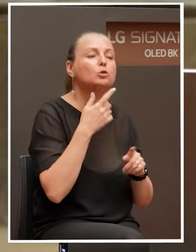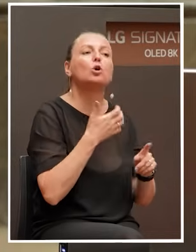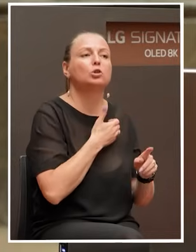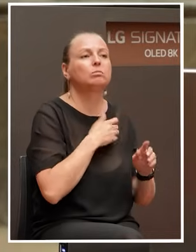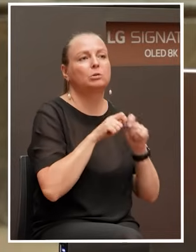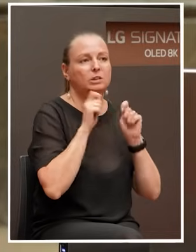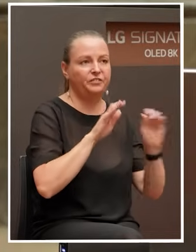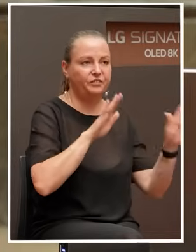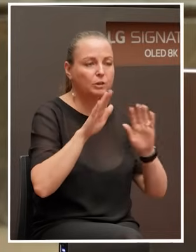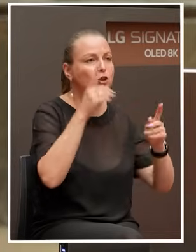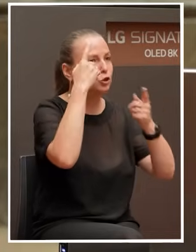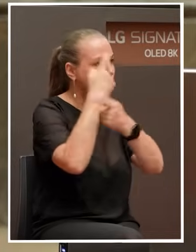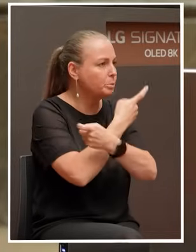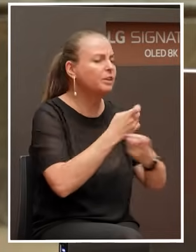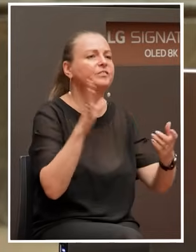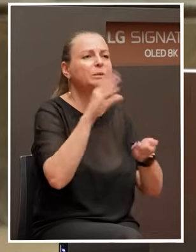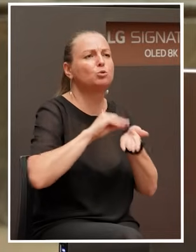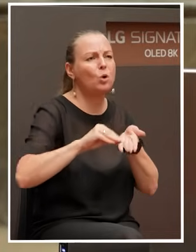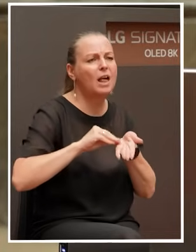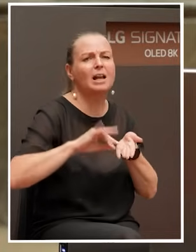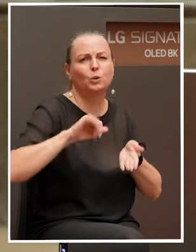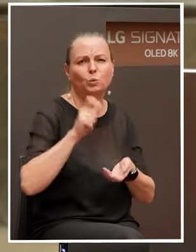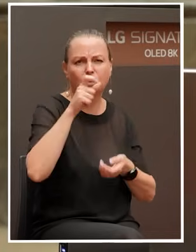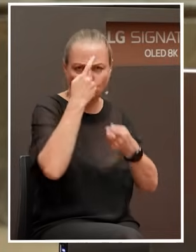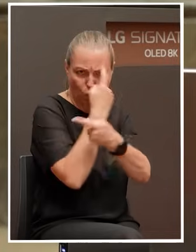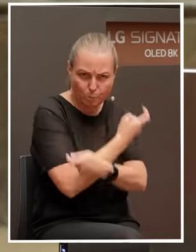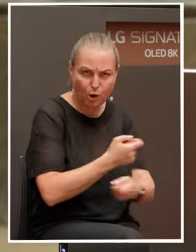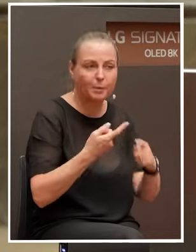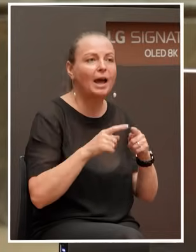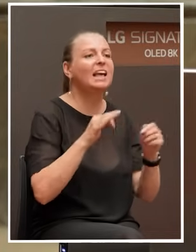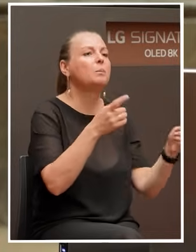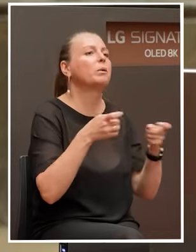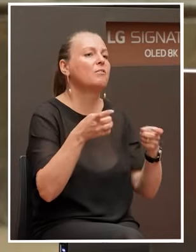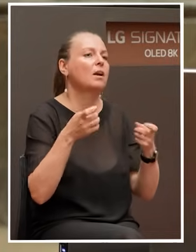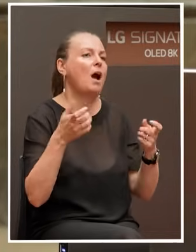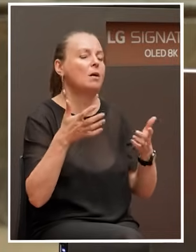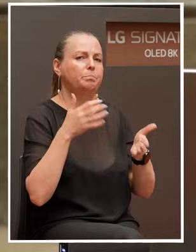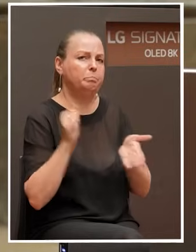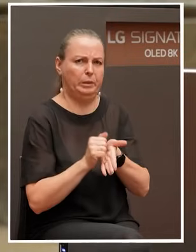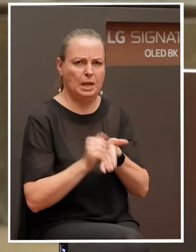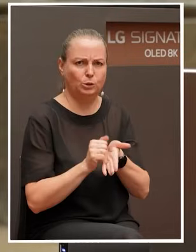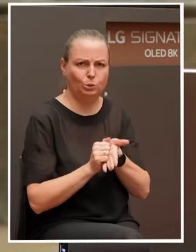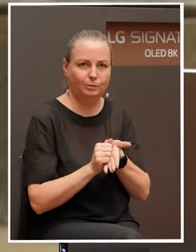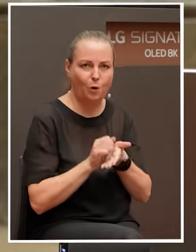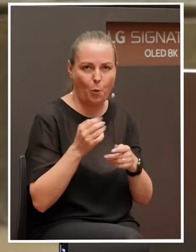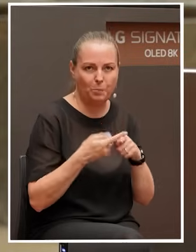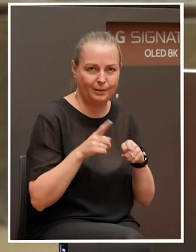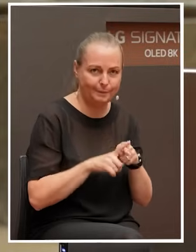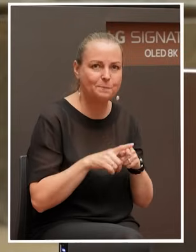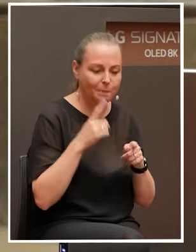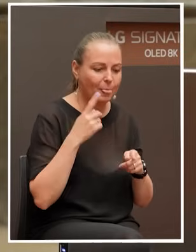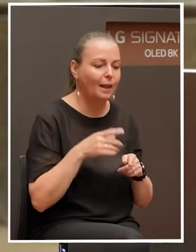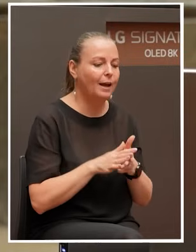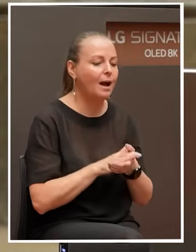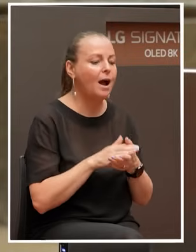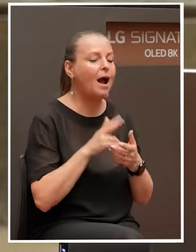максимально оповещает своих друзей и журналистов и привлекает самую широкую прессу. Вот отражение